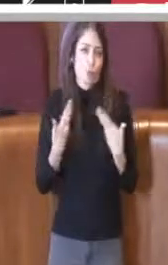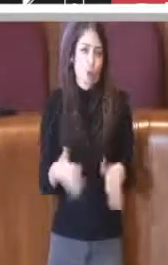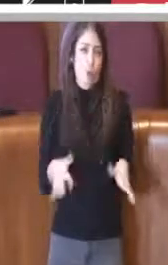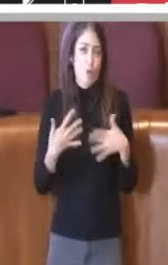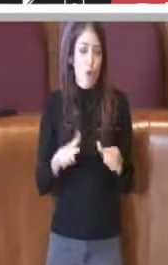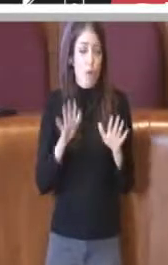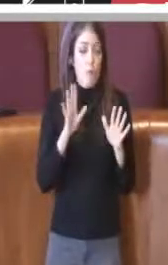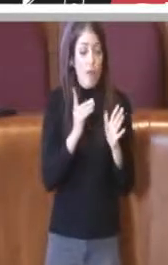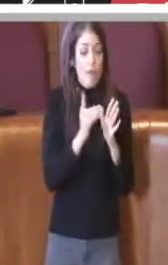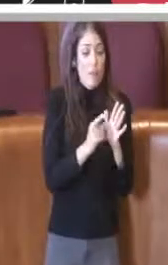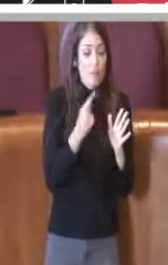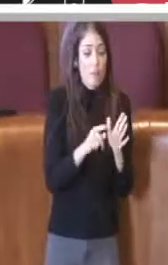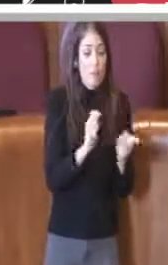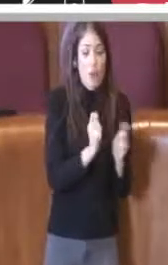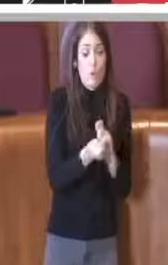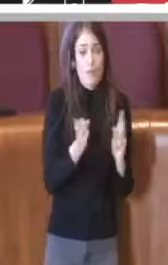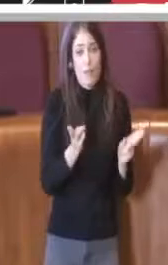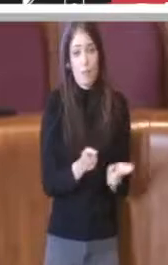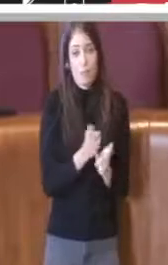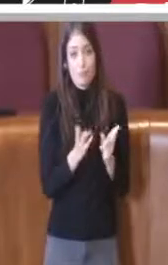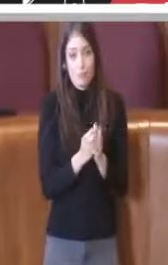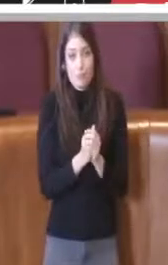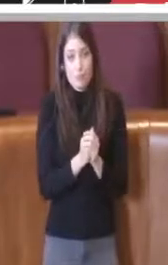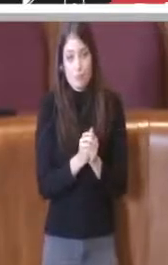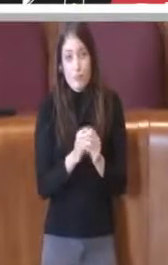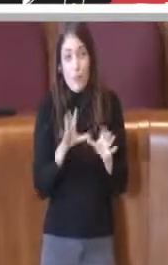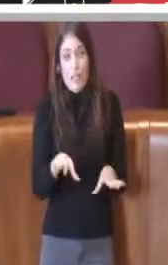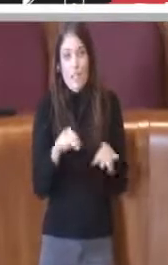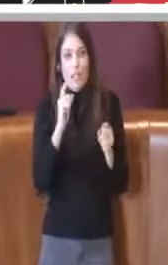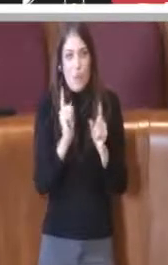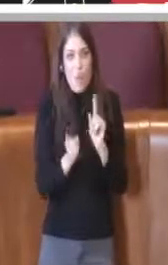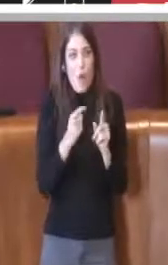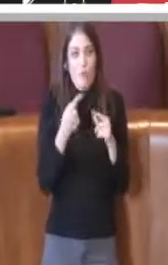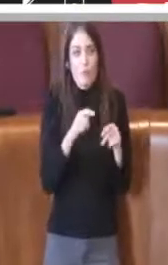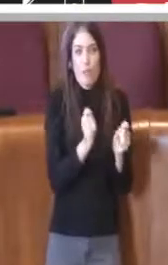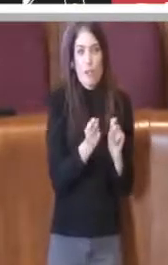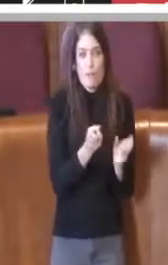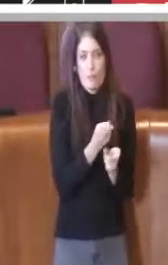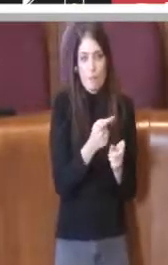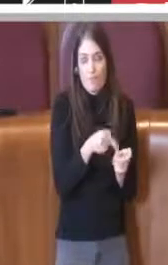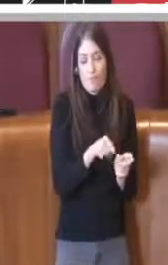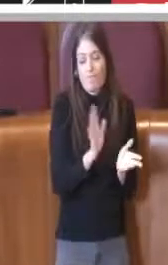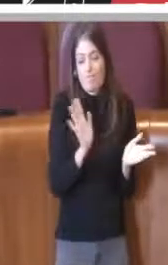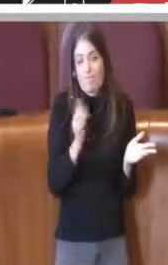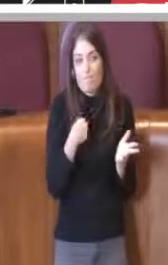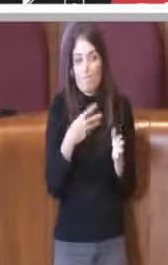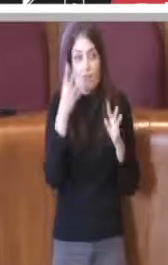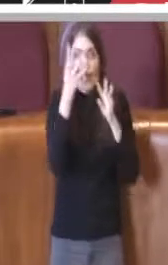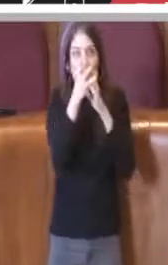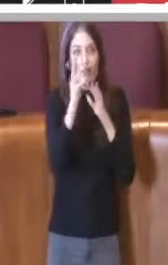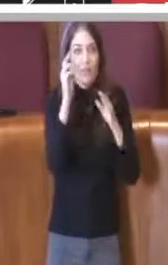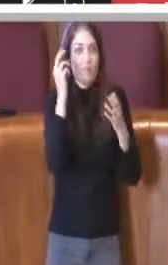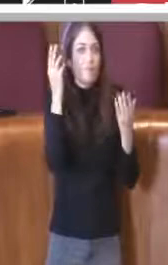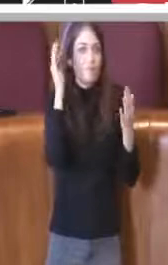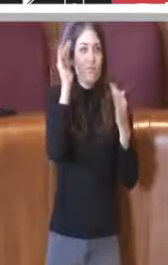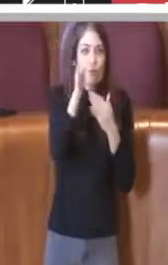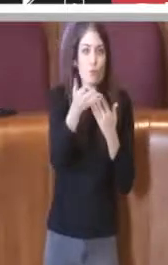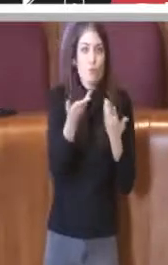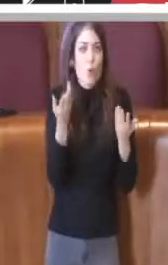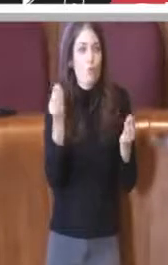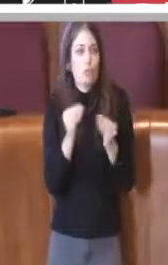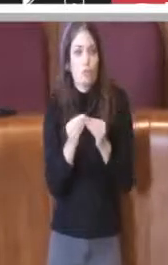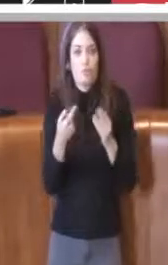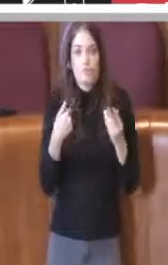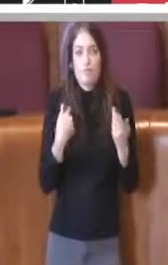delibera modificabile come tutte le delibere di iniziativa popolare e noi non possiamo prevedere tra le